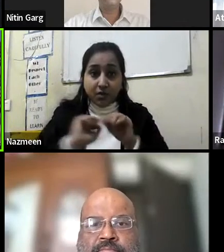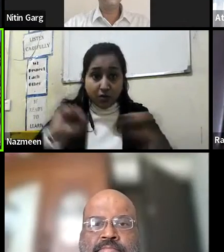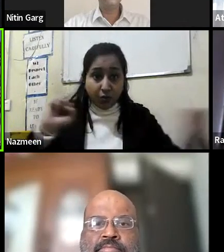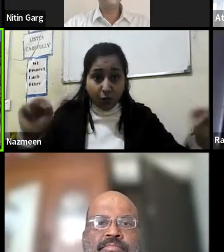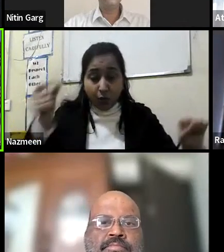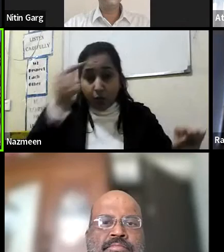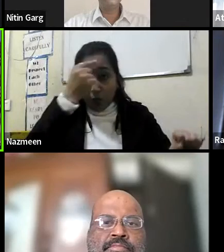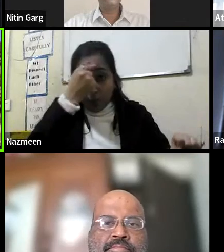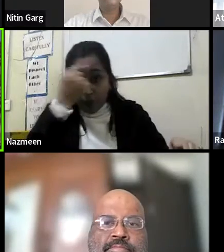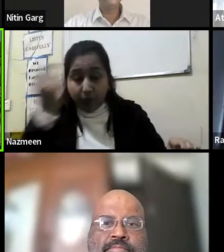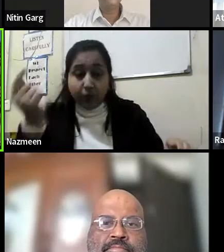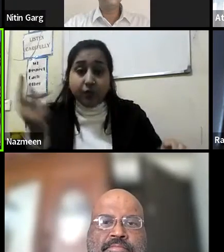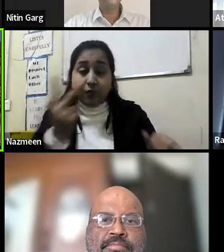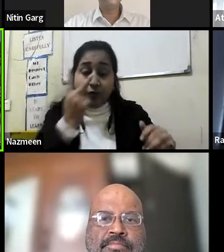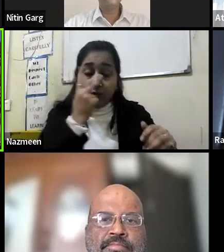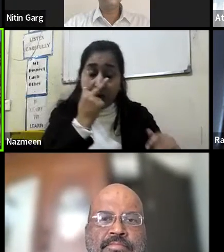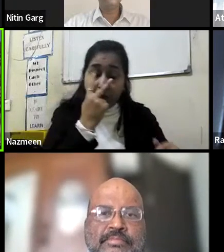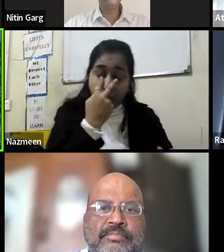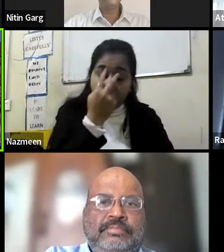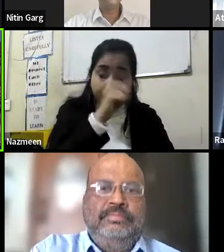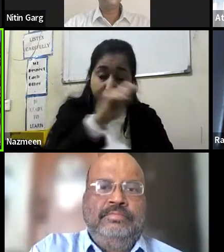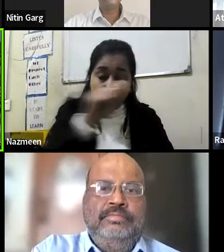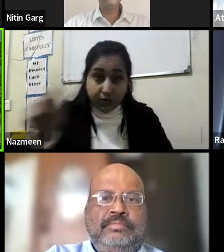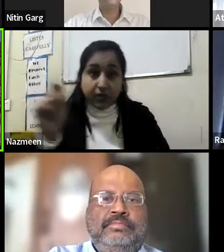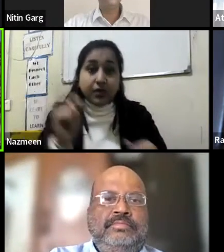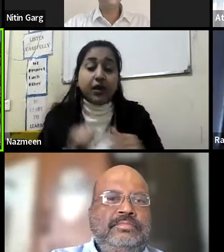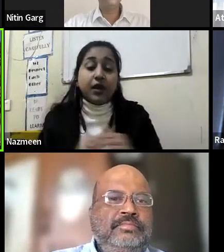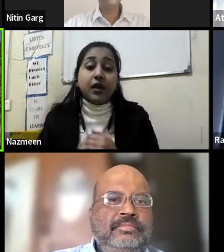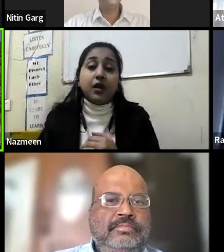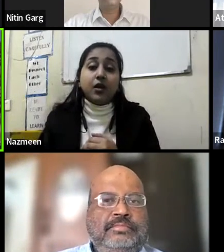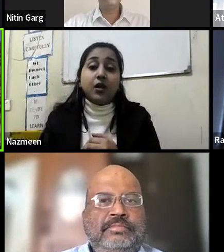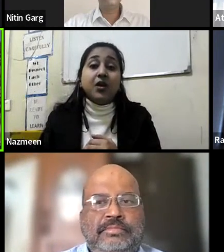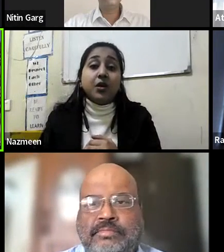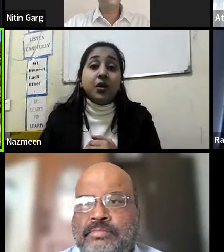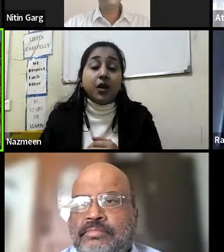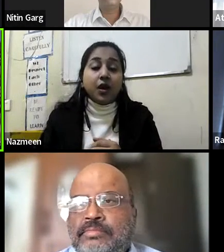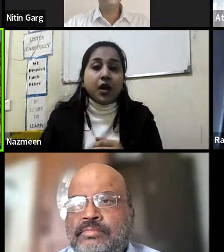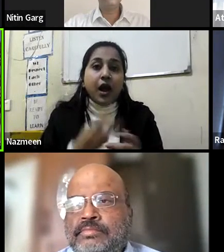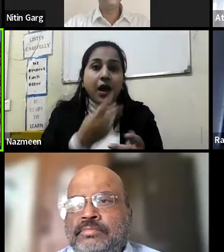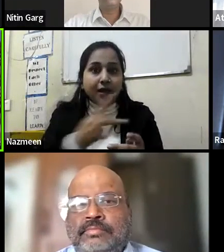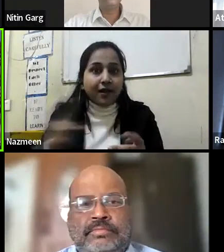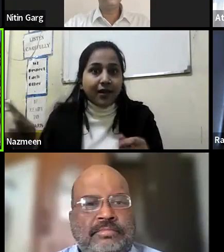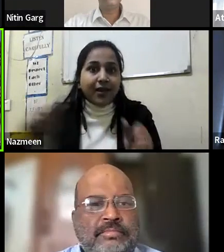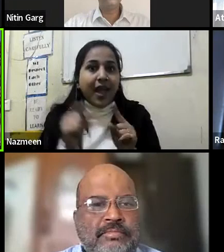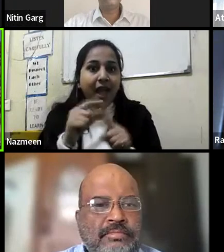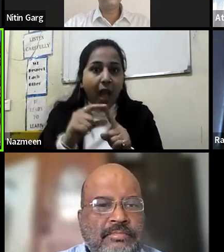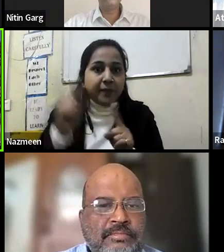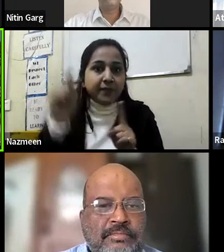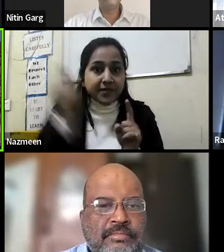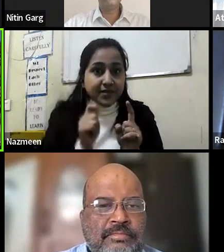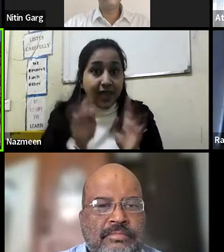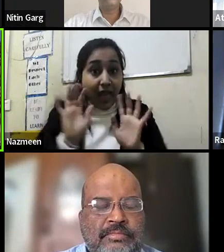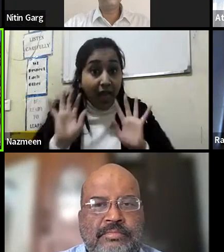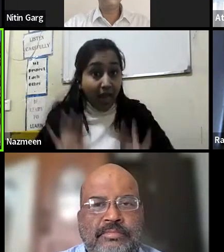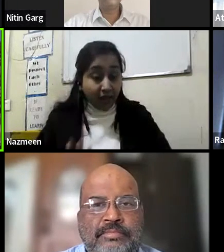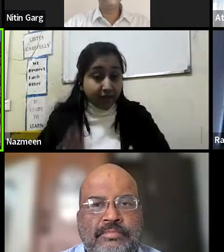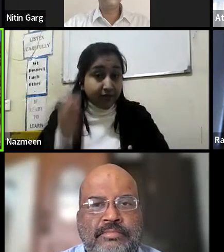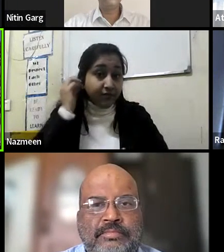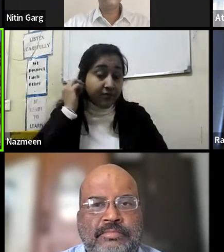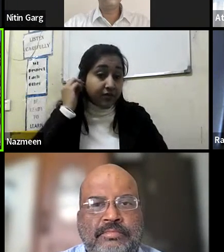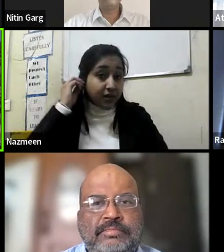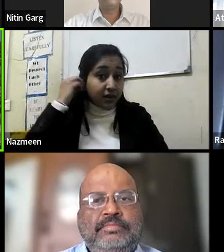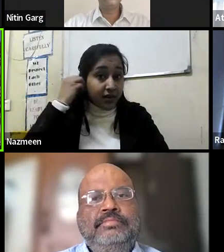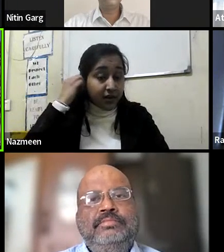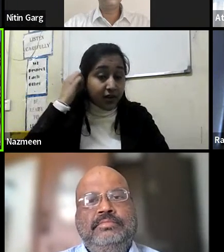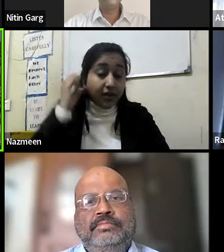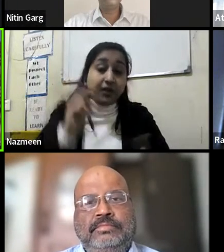issues in vision and visibility. Movement में बहुत अच्छे apps आ गए हैं, and technology has developed. Now this has